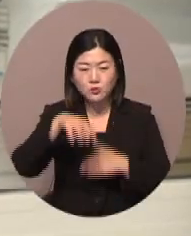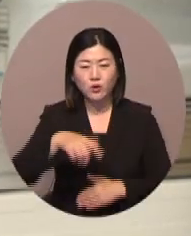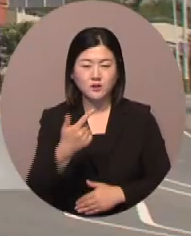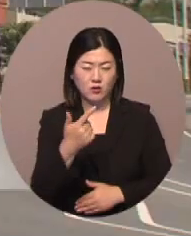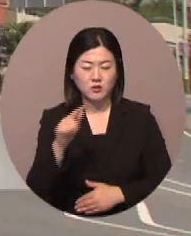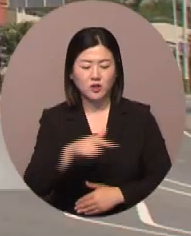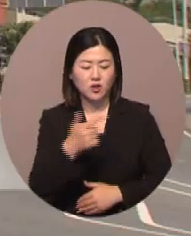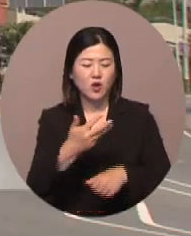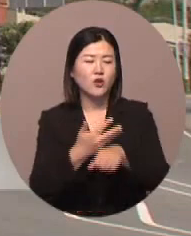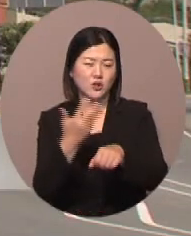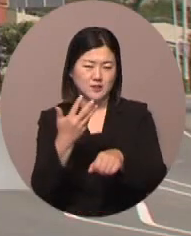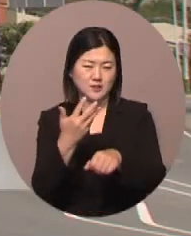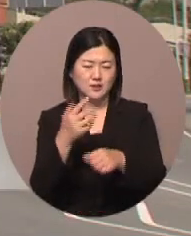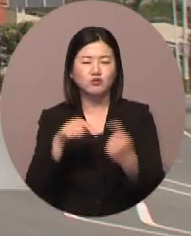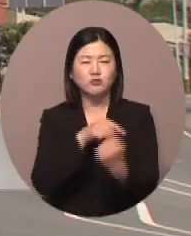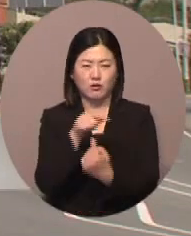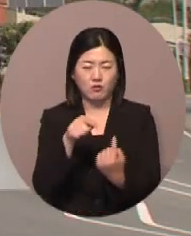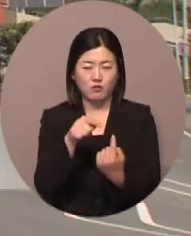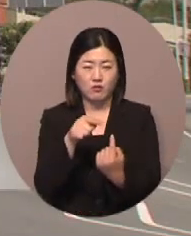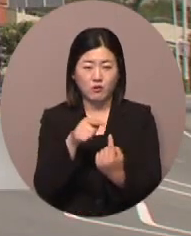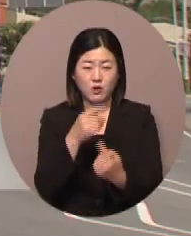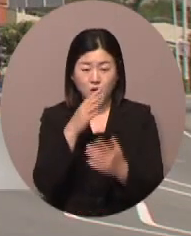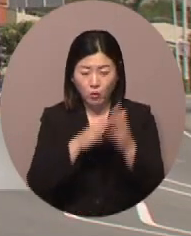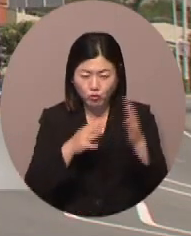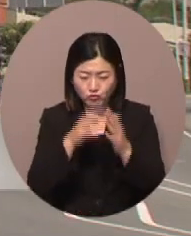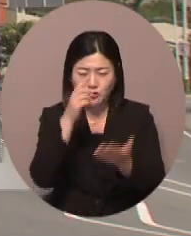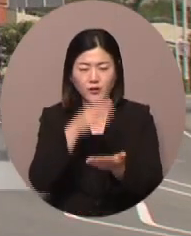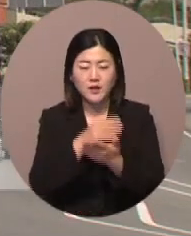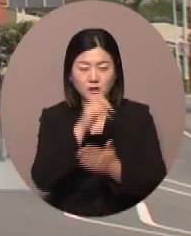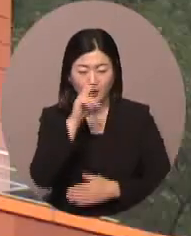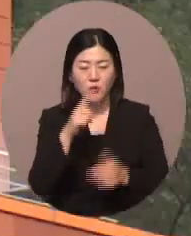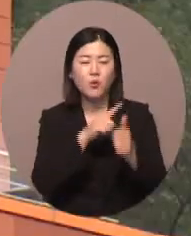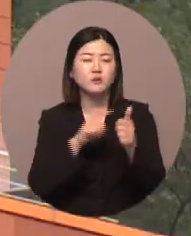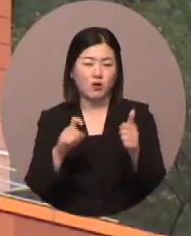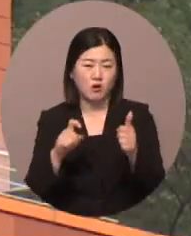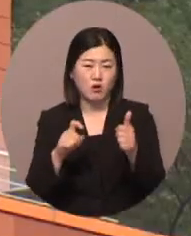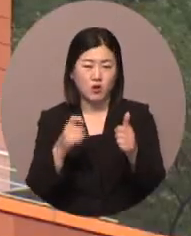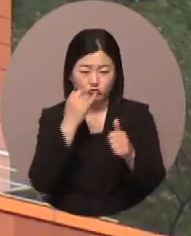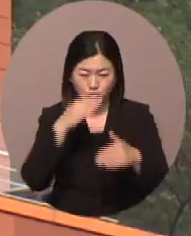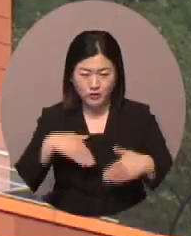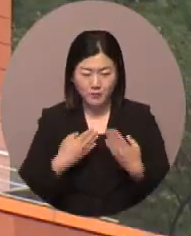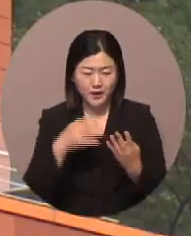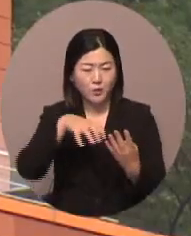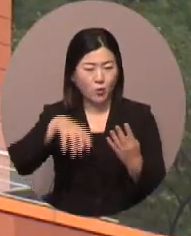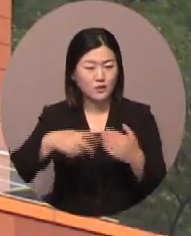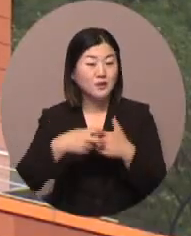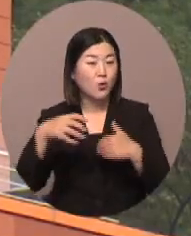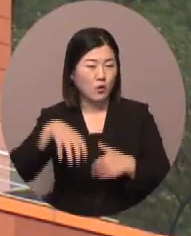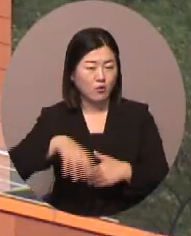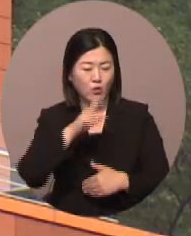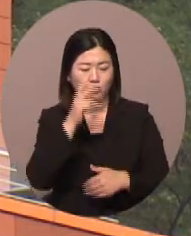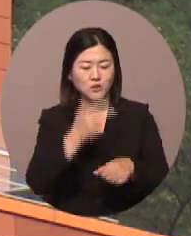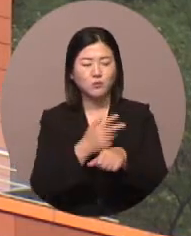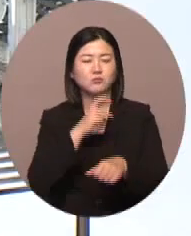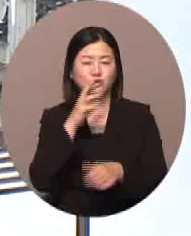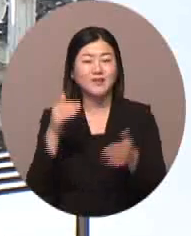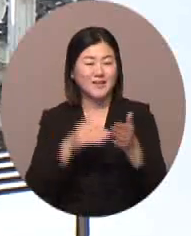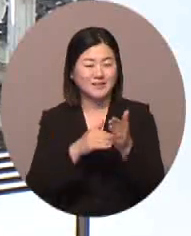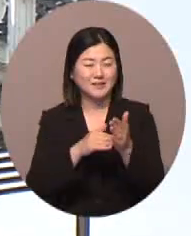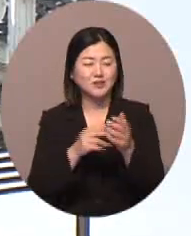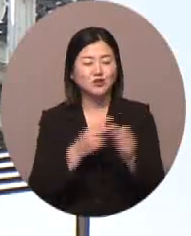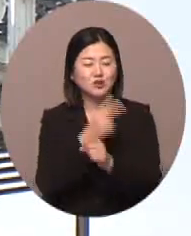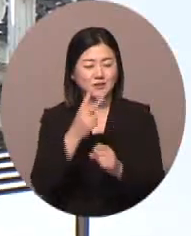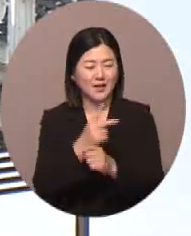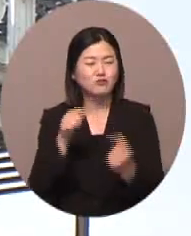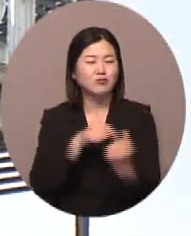저녁 8시까지 연장 운영하고 공주와 천안, 서산, 홍성 등 충남의 4개 의료원도 오후 7시 반까지